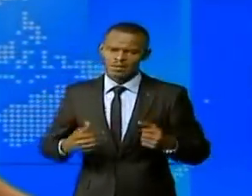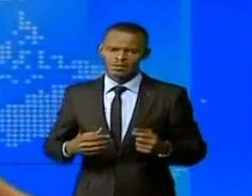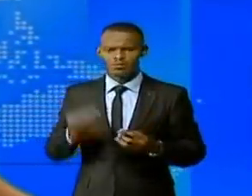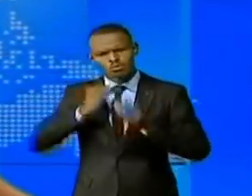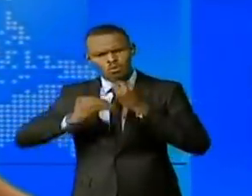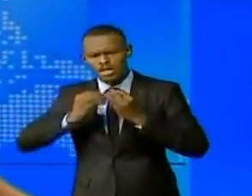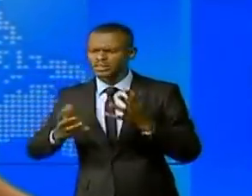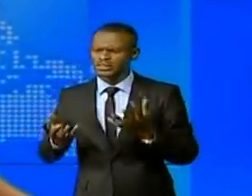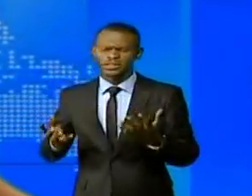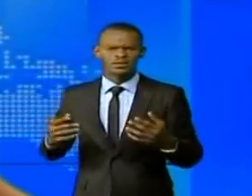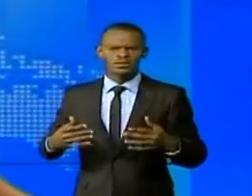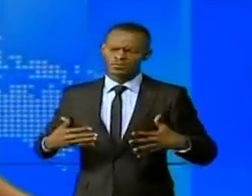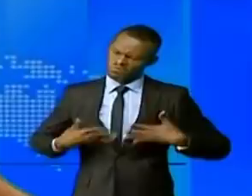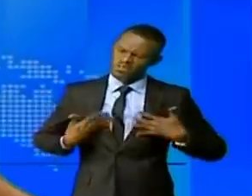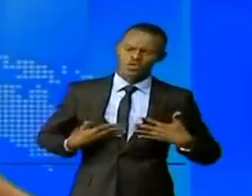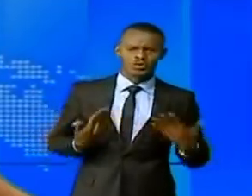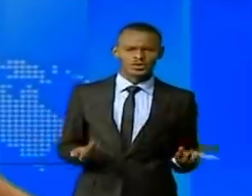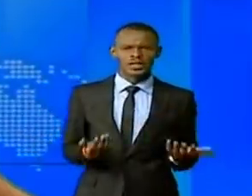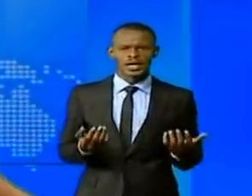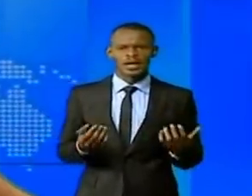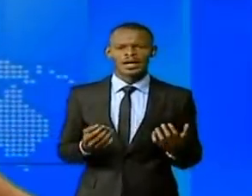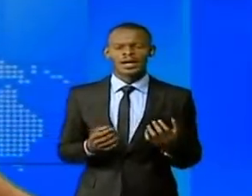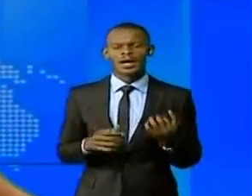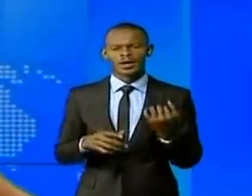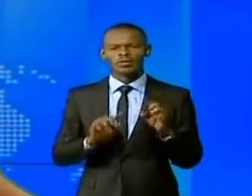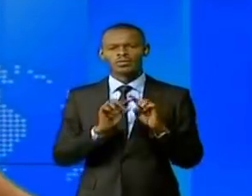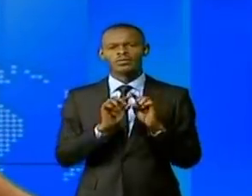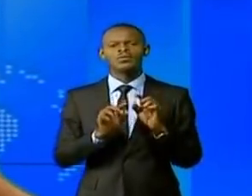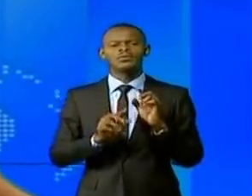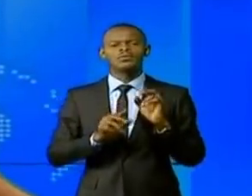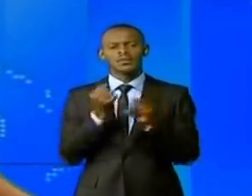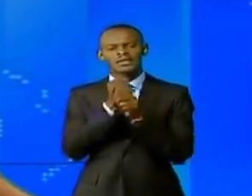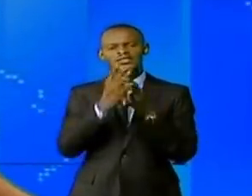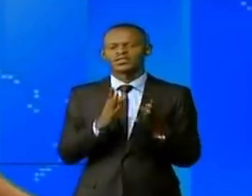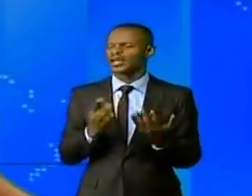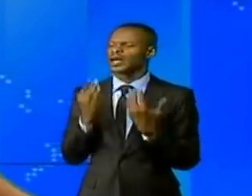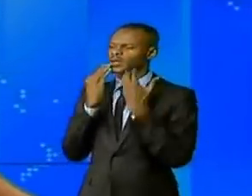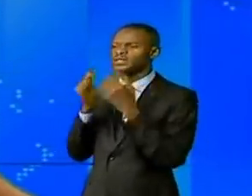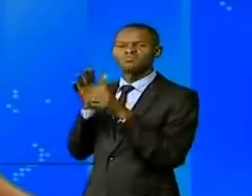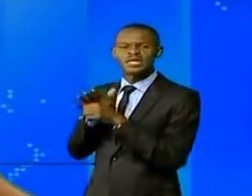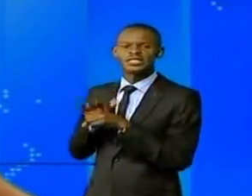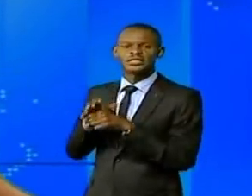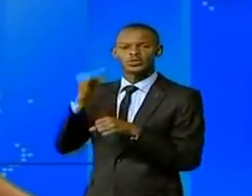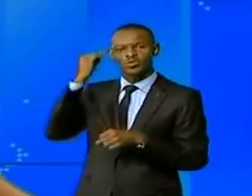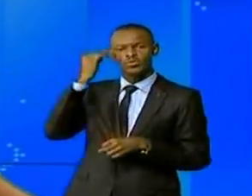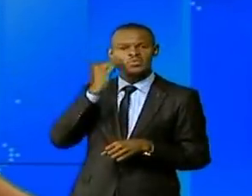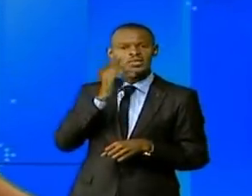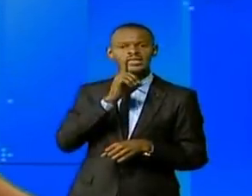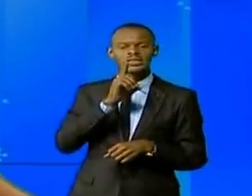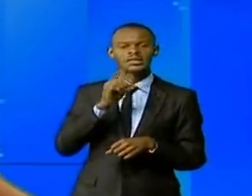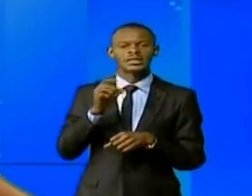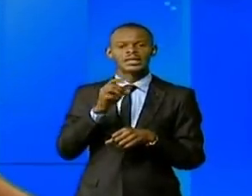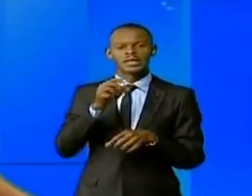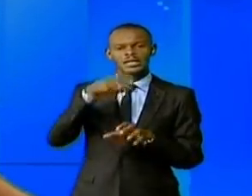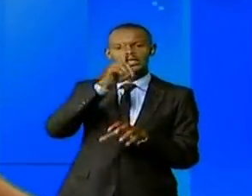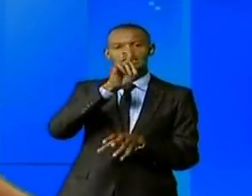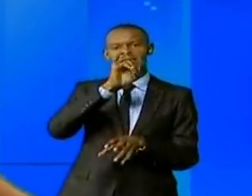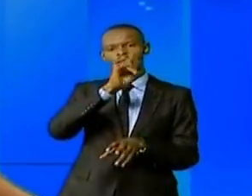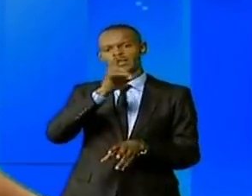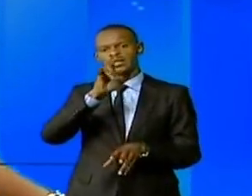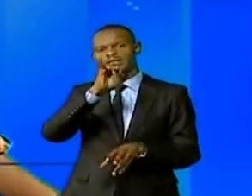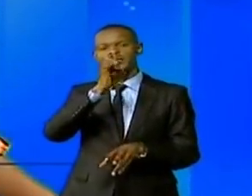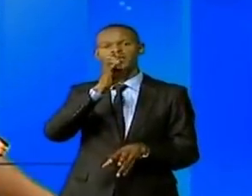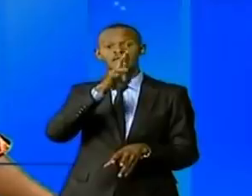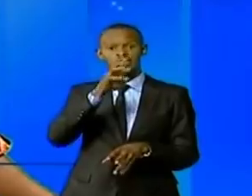remercié pour ce fait le ministre Didier Boudimbou. Peu avant, le secrétaire général aux hydrocarbures Christian Kanji a loué